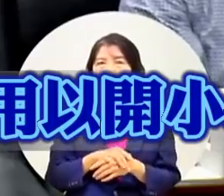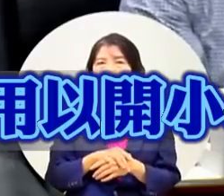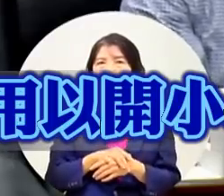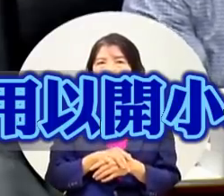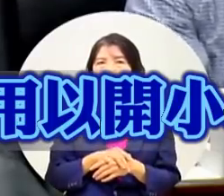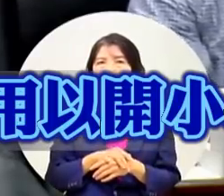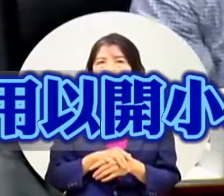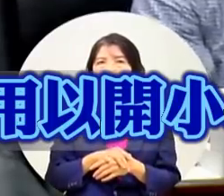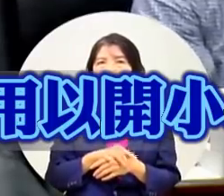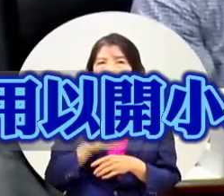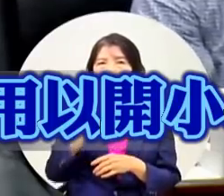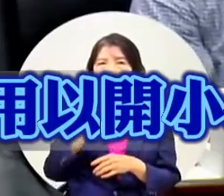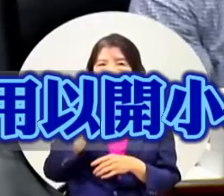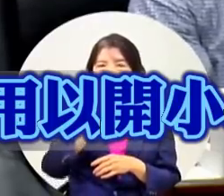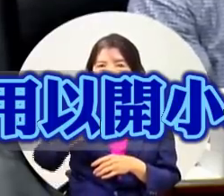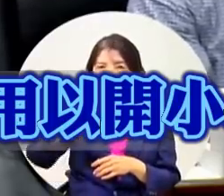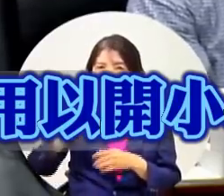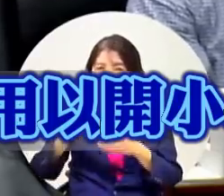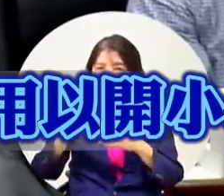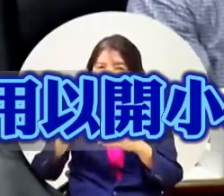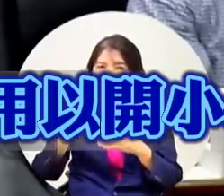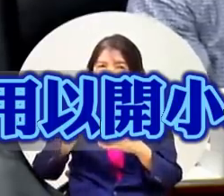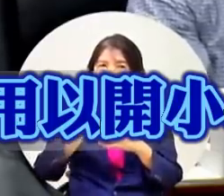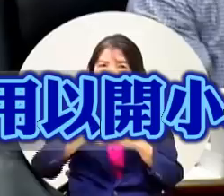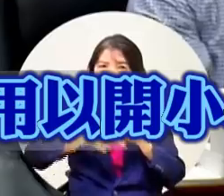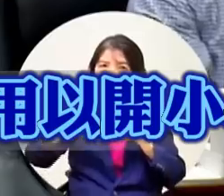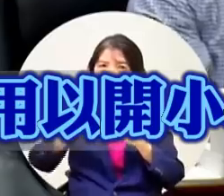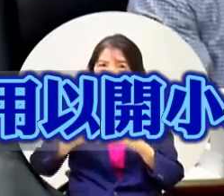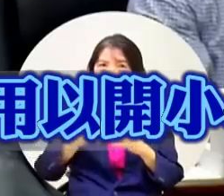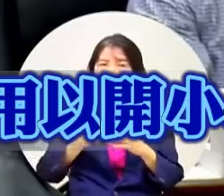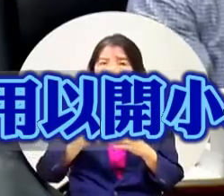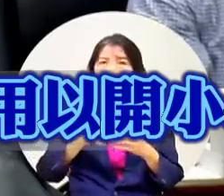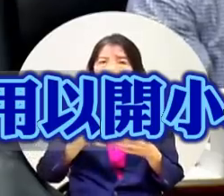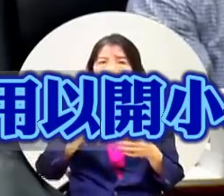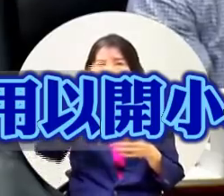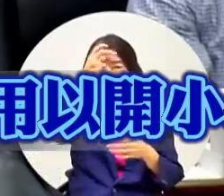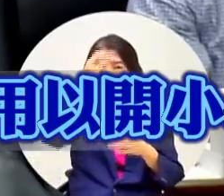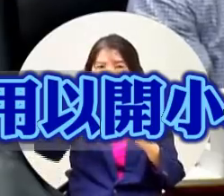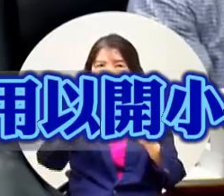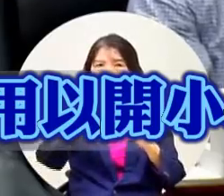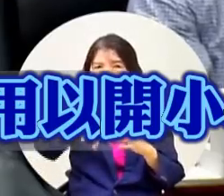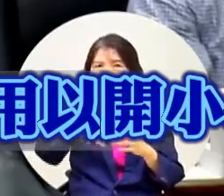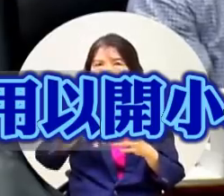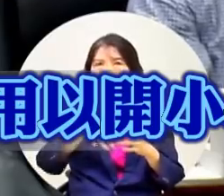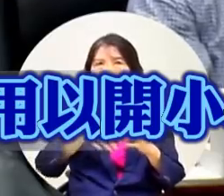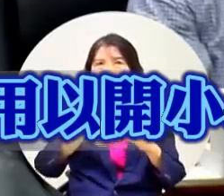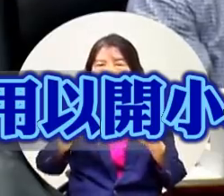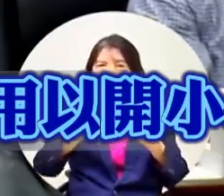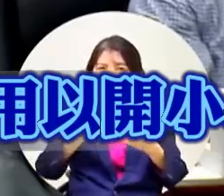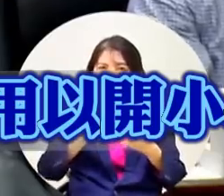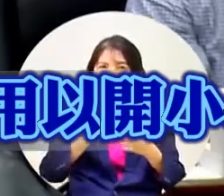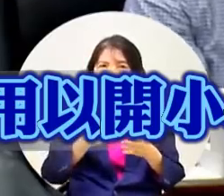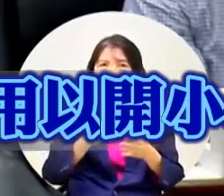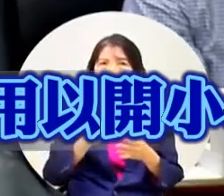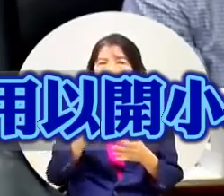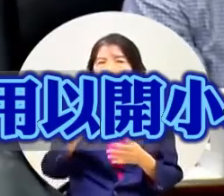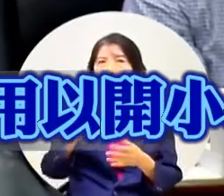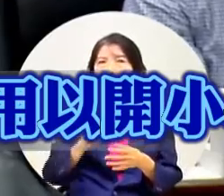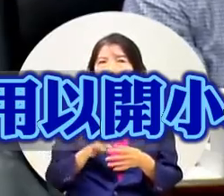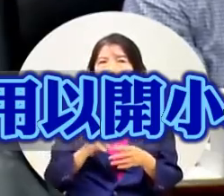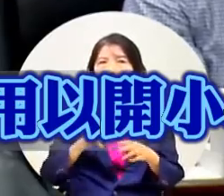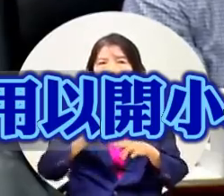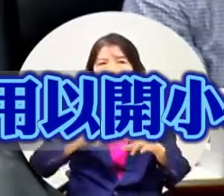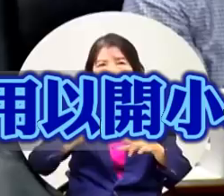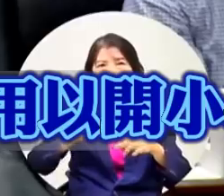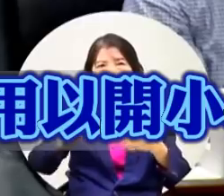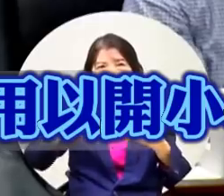失财物要去报案，但是却不受理报案，因为依照说这个不是刑事案件，可是同个